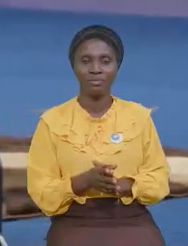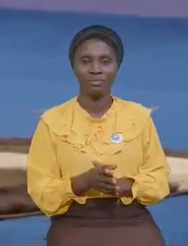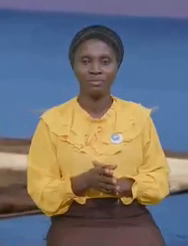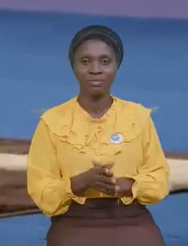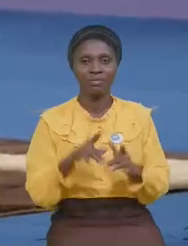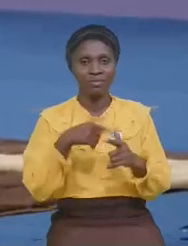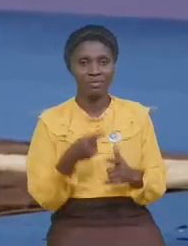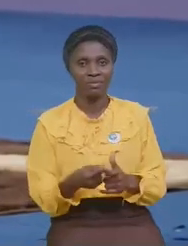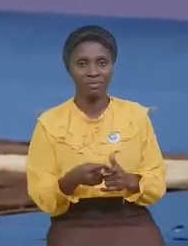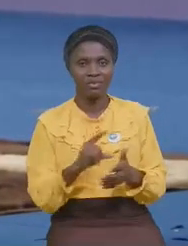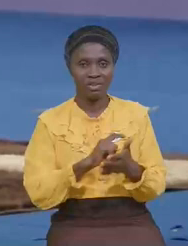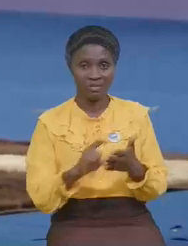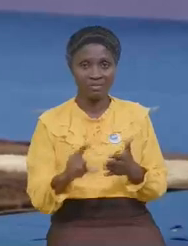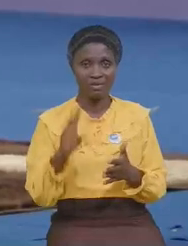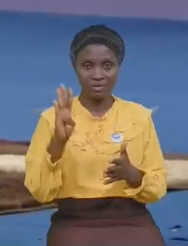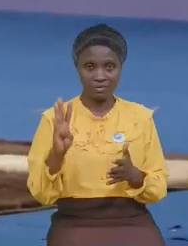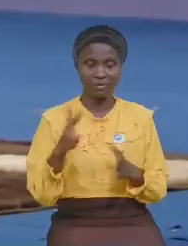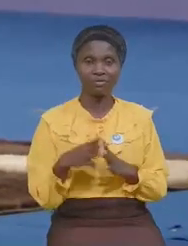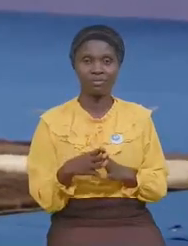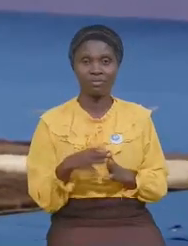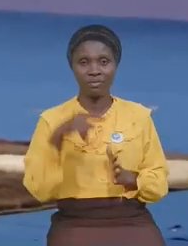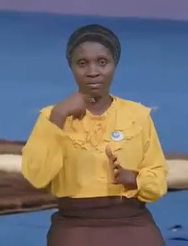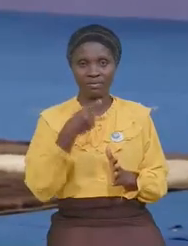Et le verset 4 nous dit,